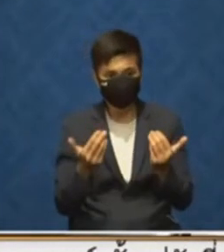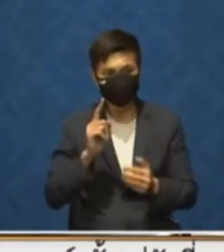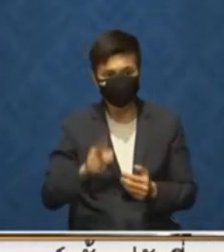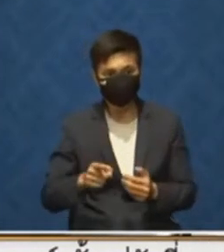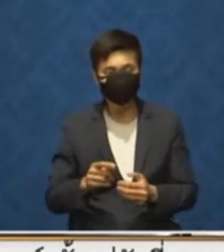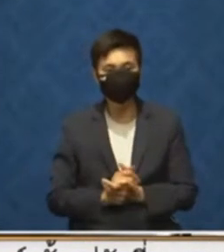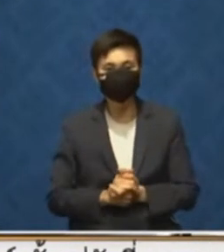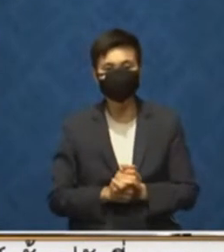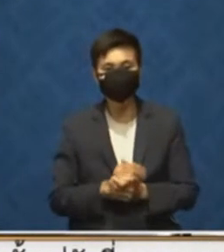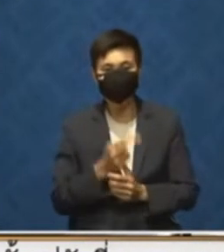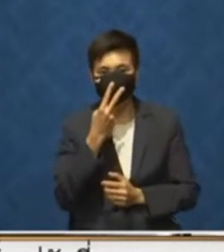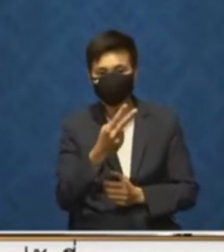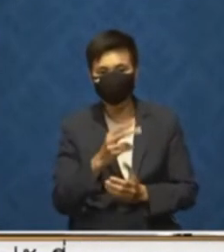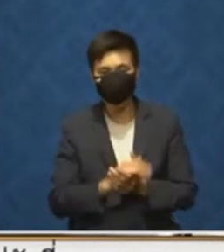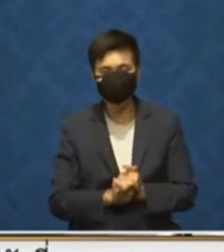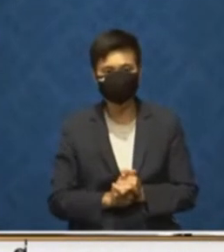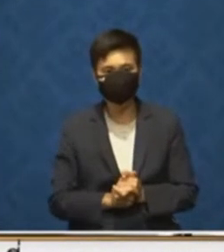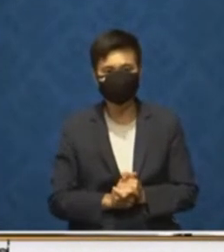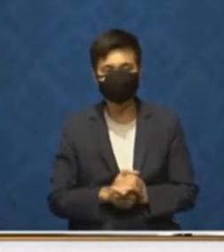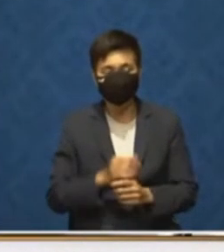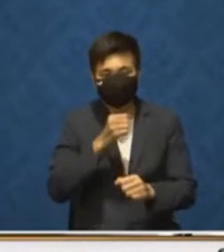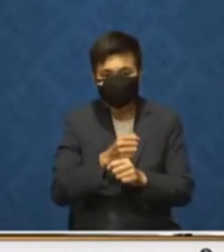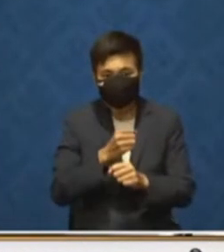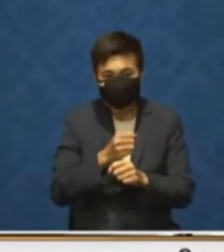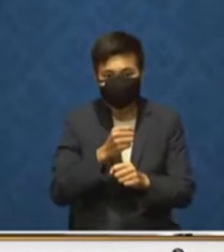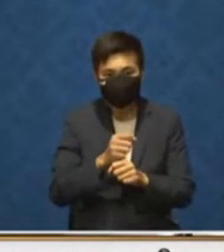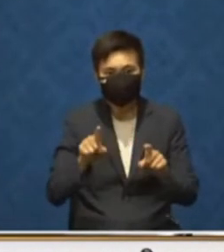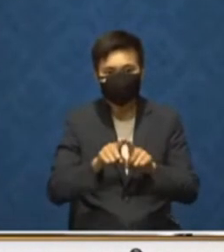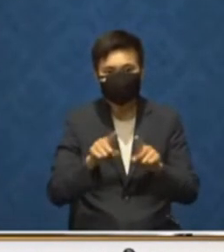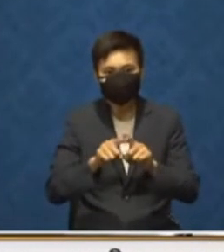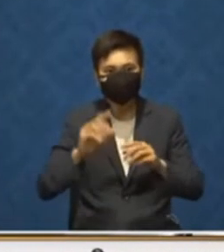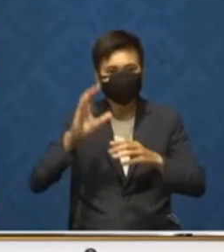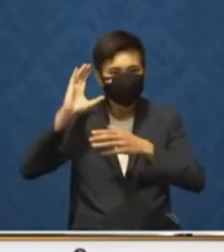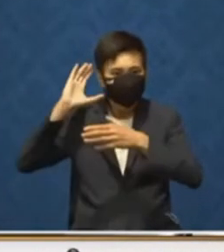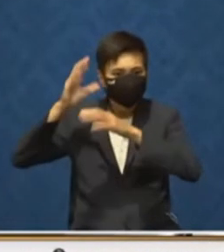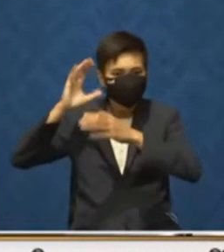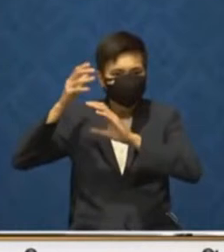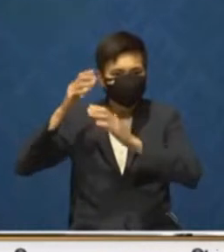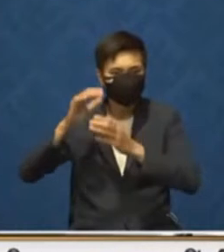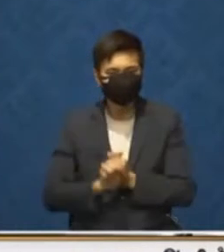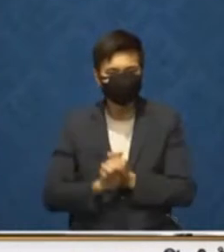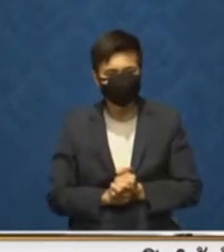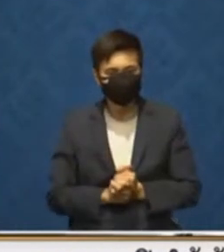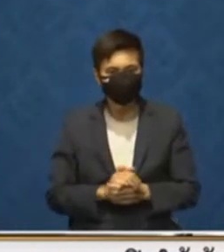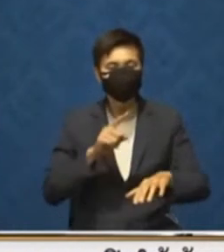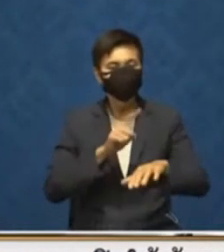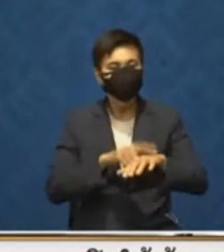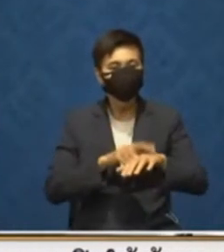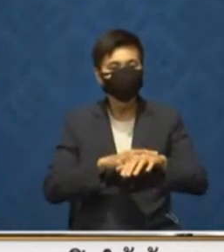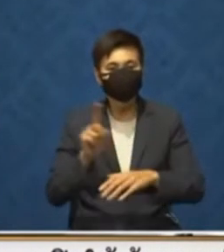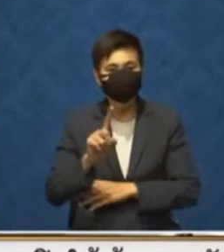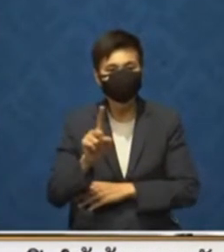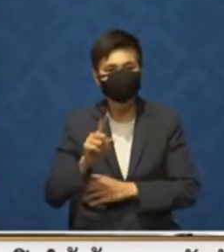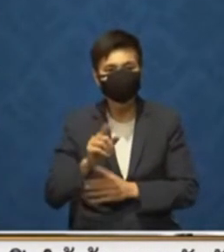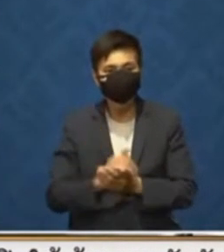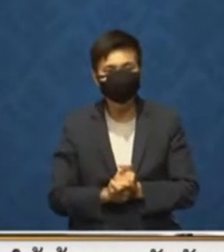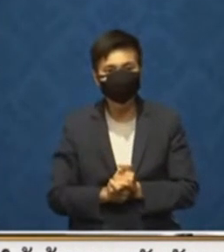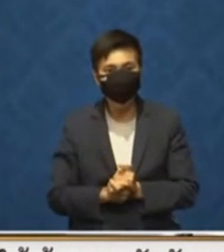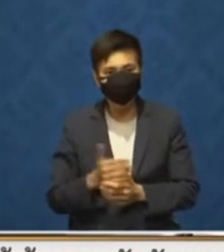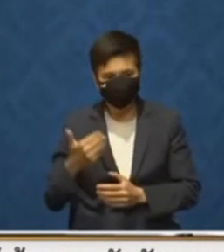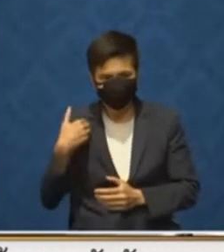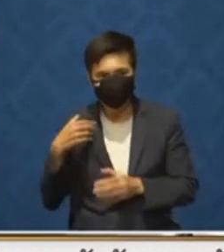เร็วหน่อยเป็นการแปลงกลางสภาจะไม่เป็นไรครับเวลาไหนก็แล้วแต่จิรายุขึ้นแฟนขับรอ